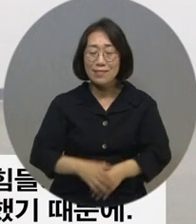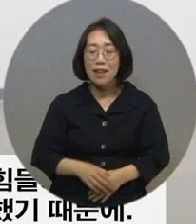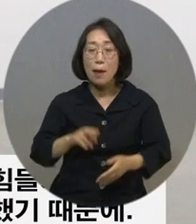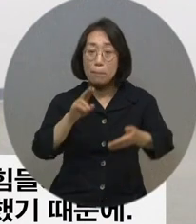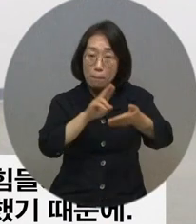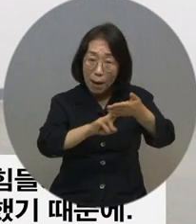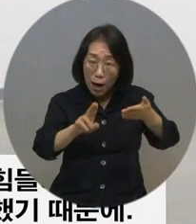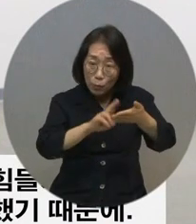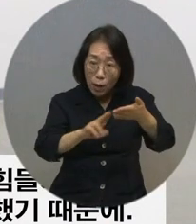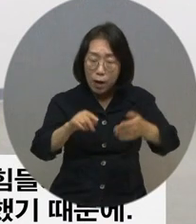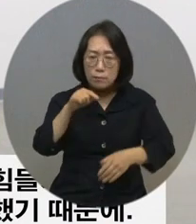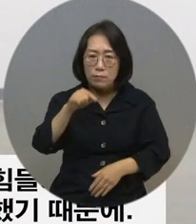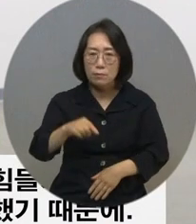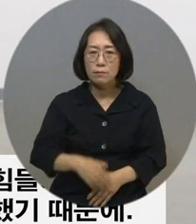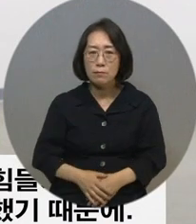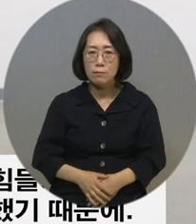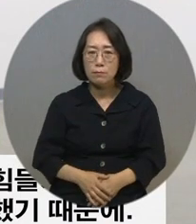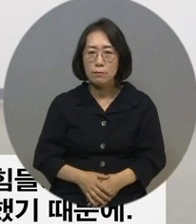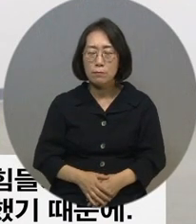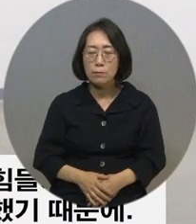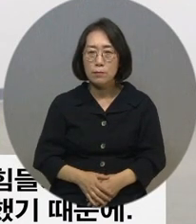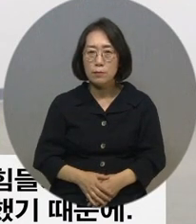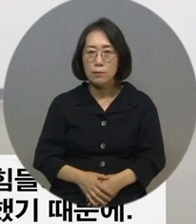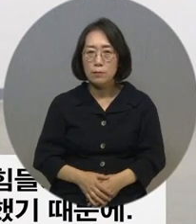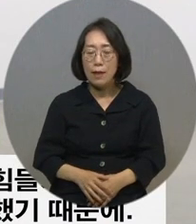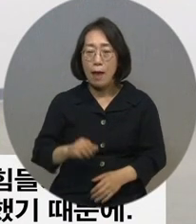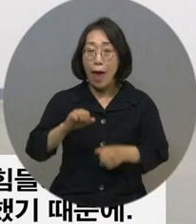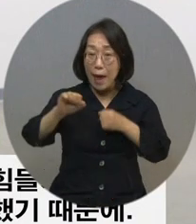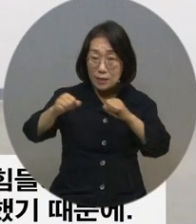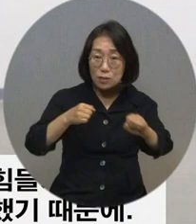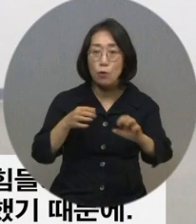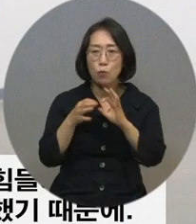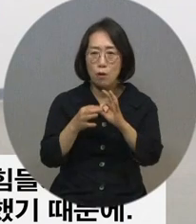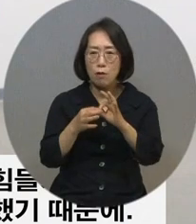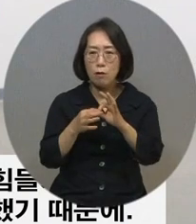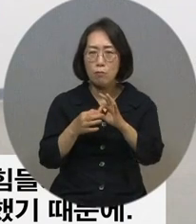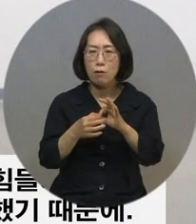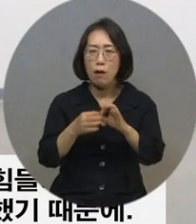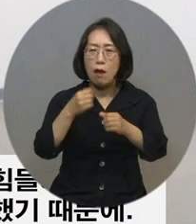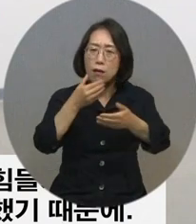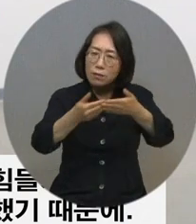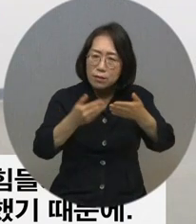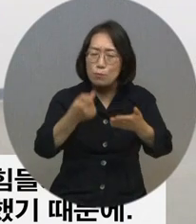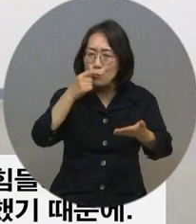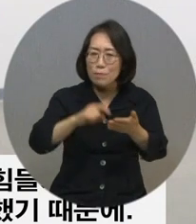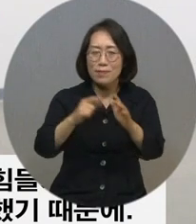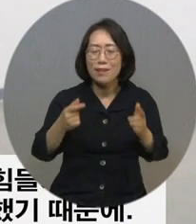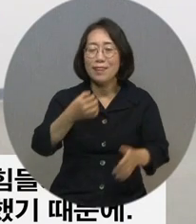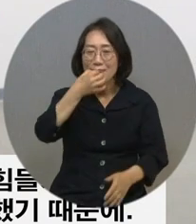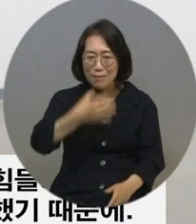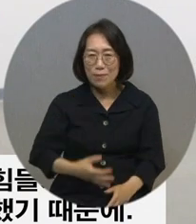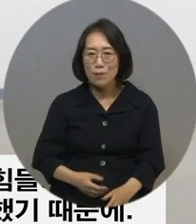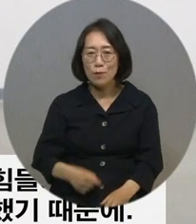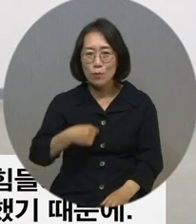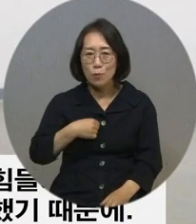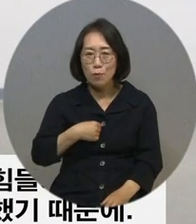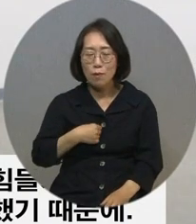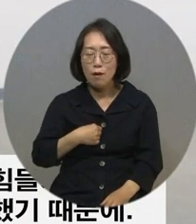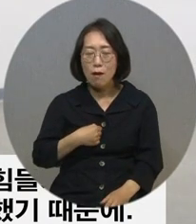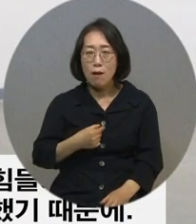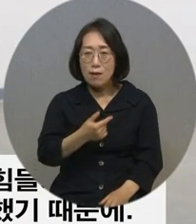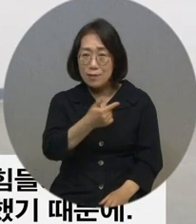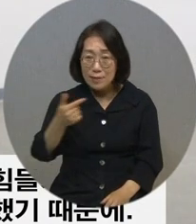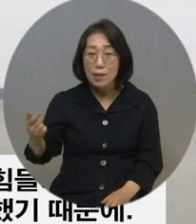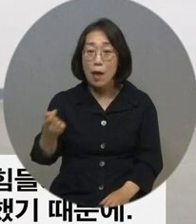경우에는 이제 아무래도 장르가 액션이다 보니까 가장 좀 힘들기도 했고, 그리고 작가로서 좀 가장 많이 배웠을